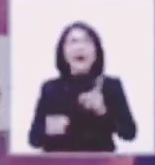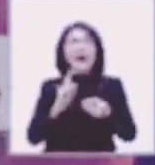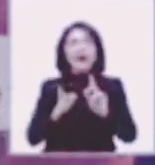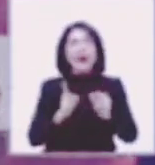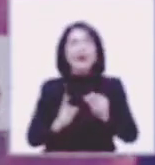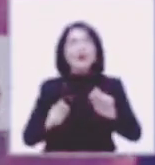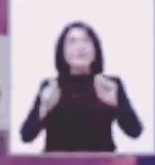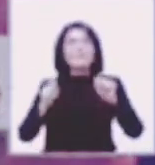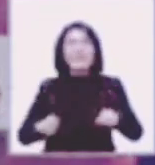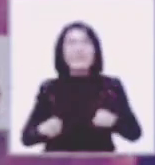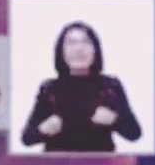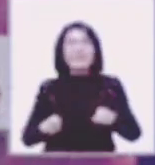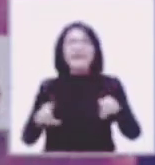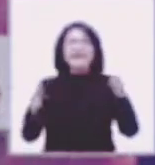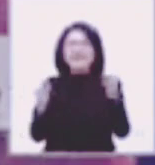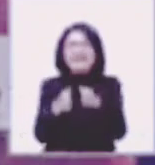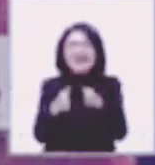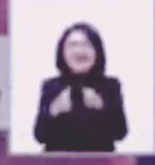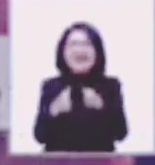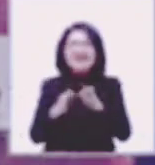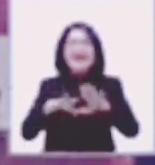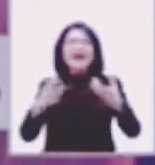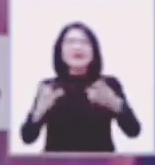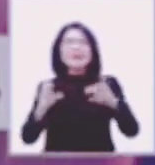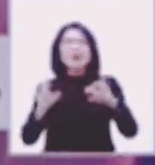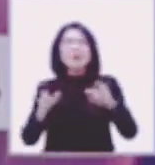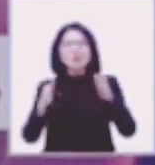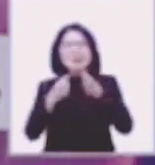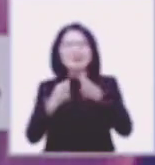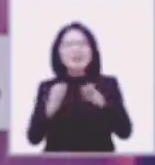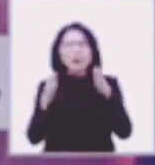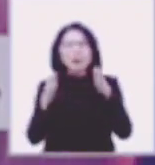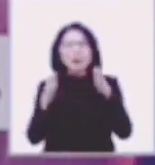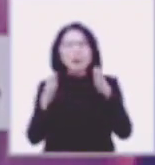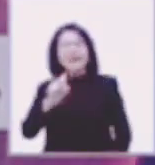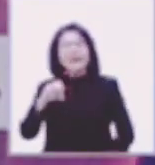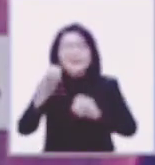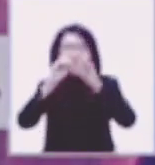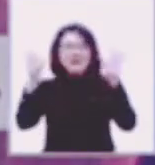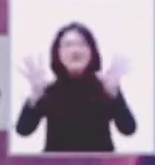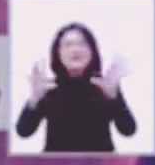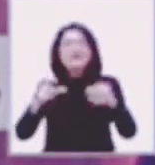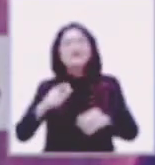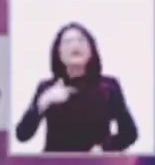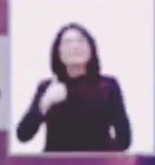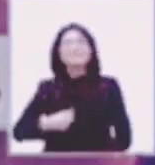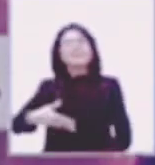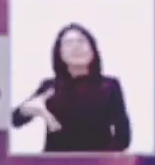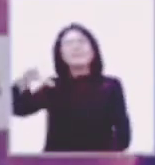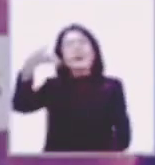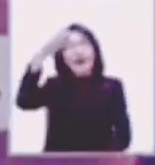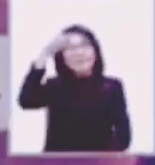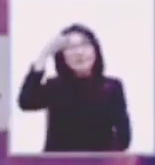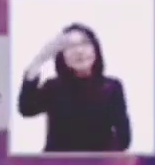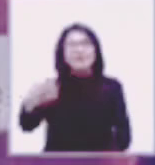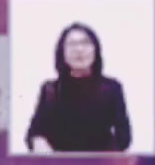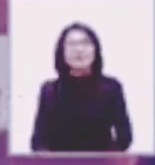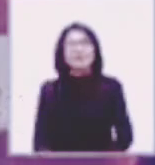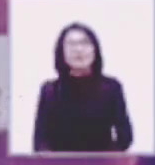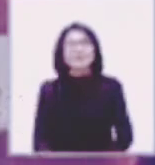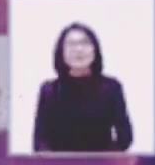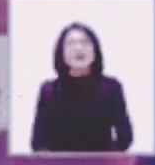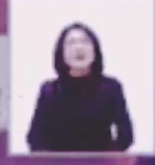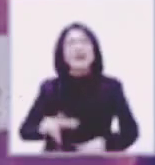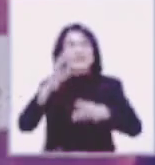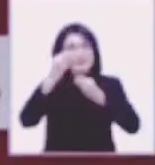Jika menggunakan singkatan atau terminologi, mohon diberikan pencalon wakil presiden lainnya. Kami